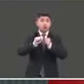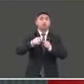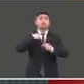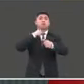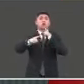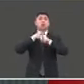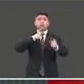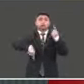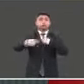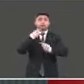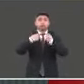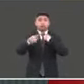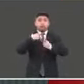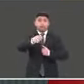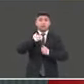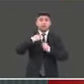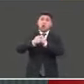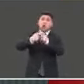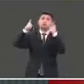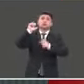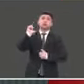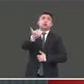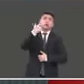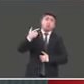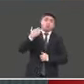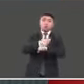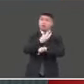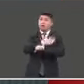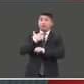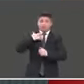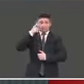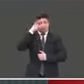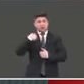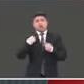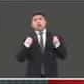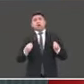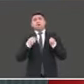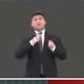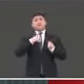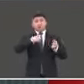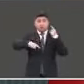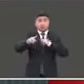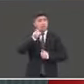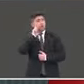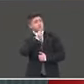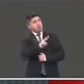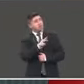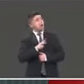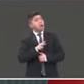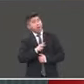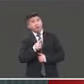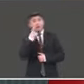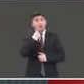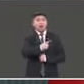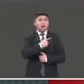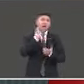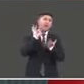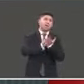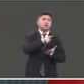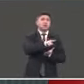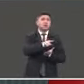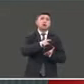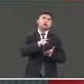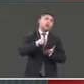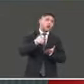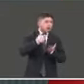diplomaside gelişmiş ülkeler olarak görenlerin sadece seyrettikleri Hatta adeta üzerine